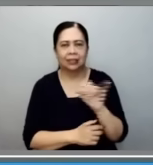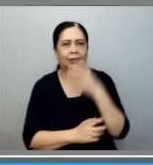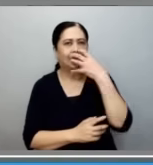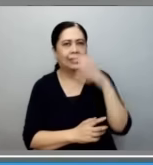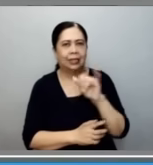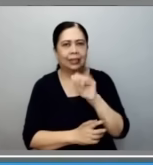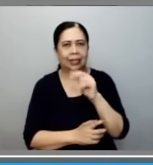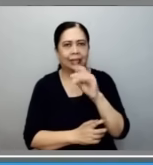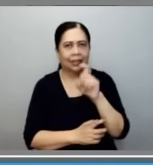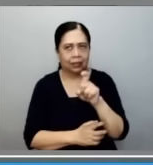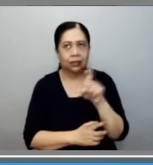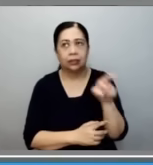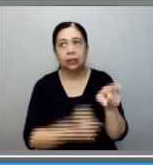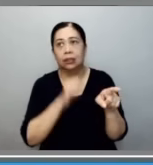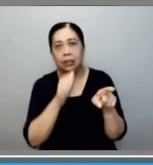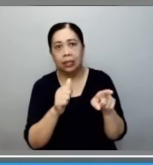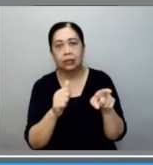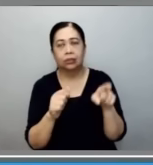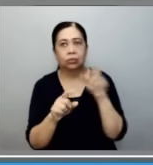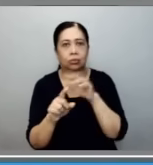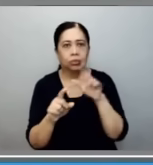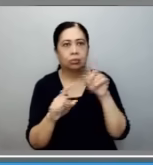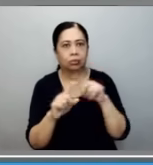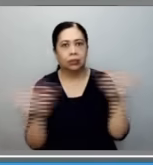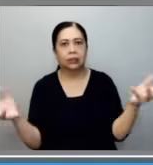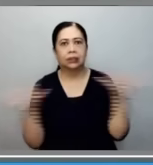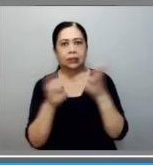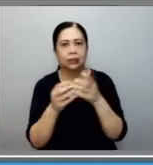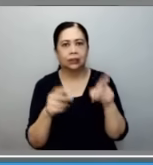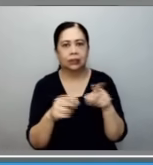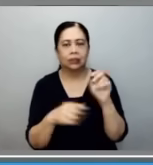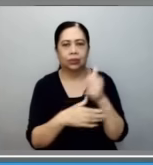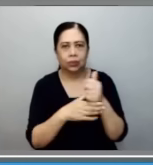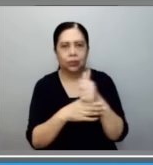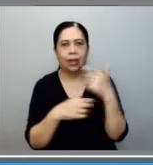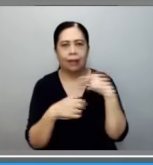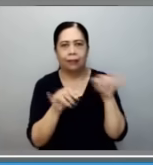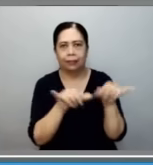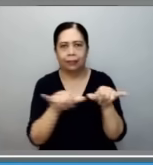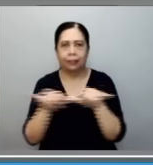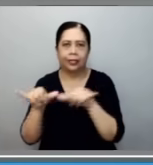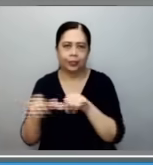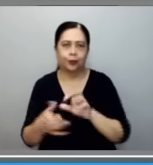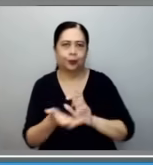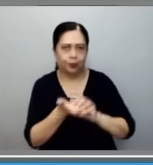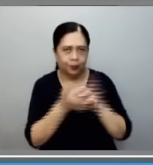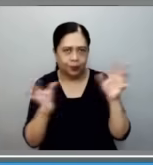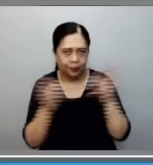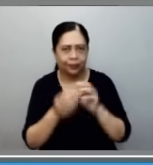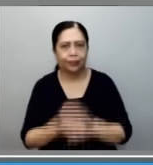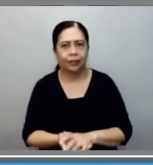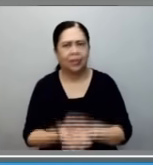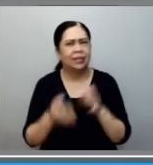siya actual, measurable na temperatura. Measure, na-calculate. Mm-hmm. At pakilinaw